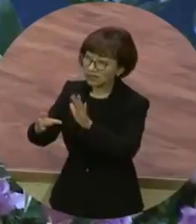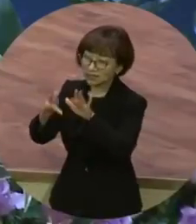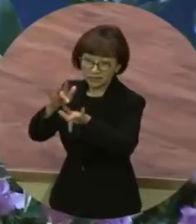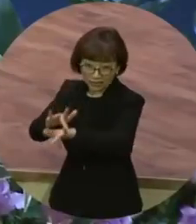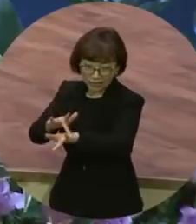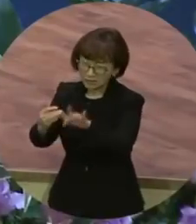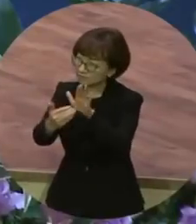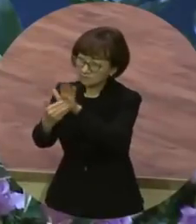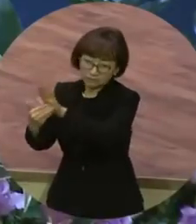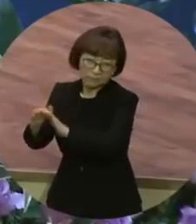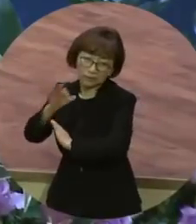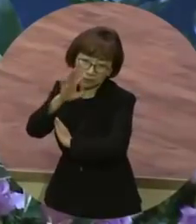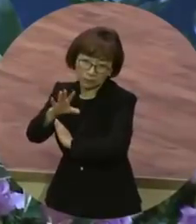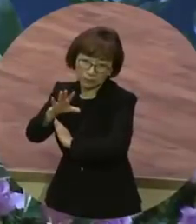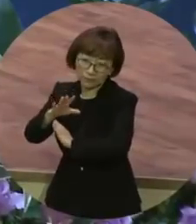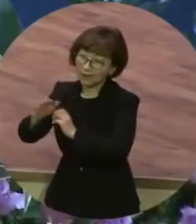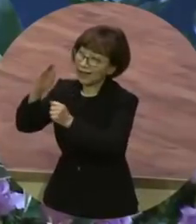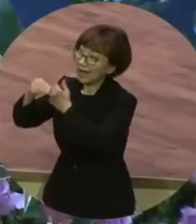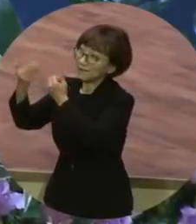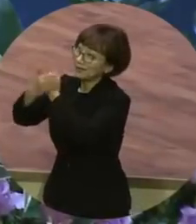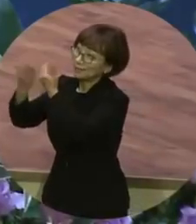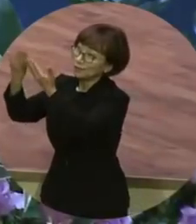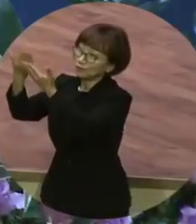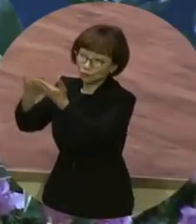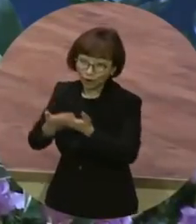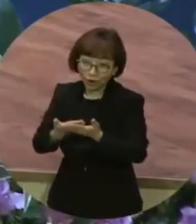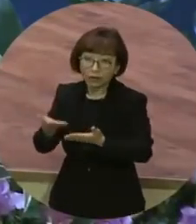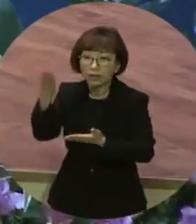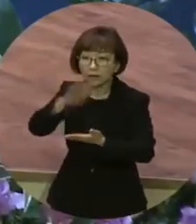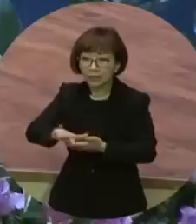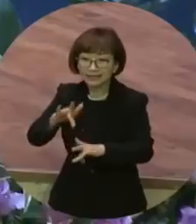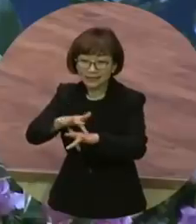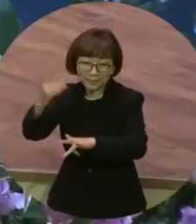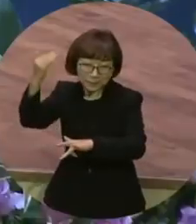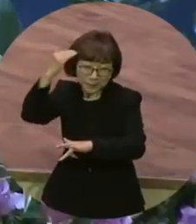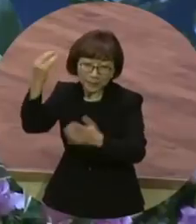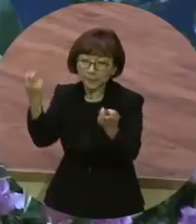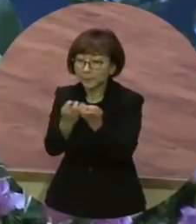만들어요. 그 은혜가 나에게 머물지 못하게 만들어요.